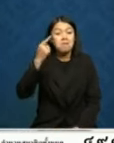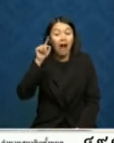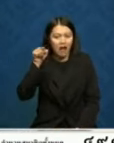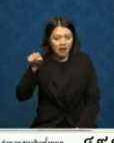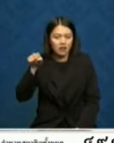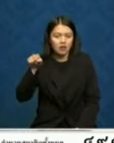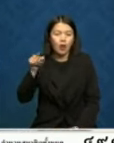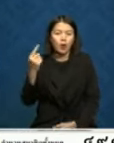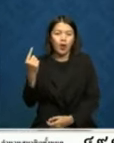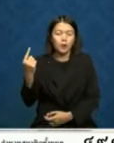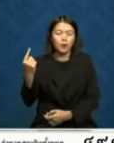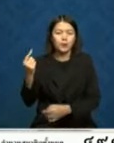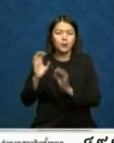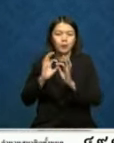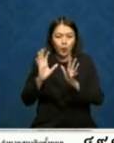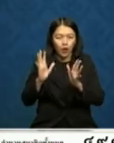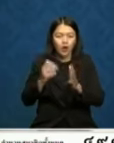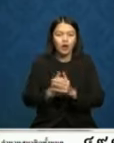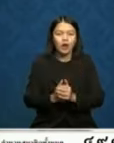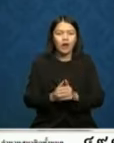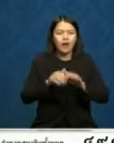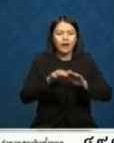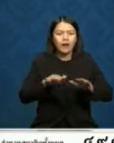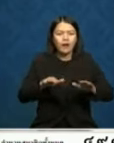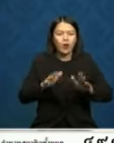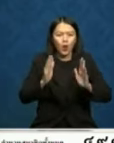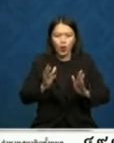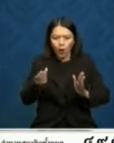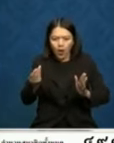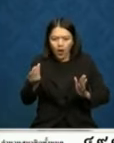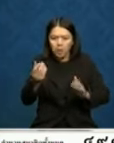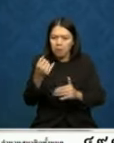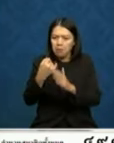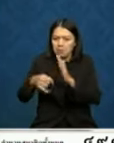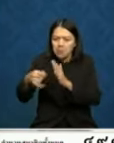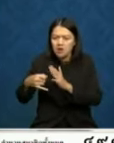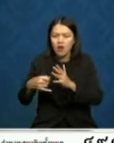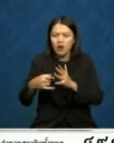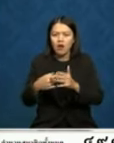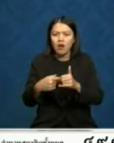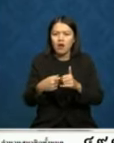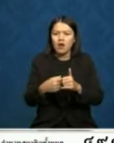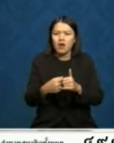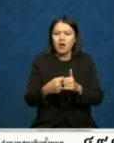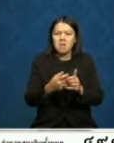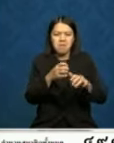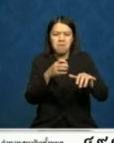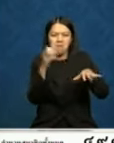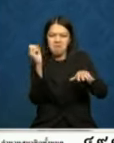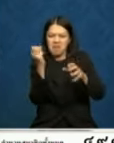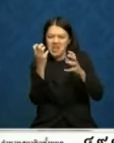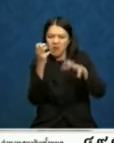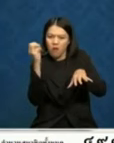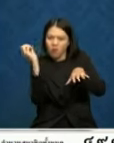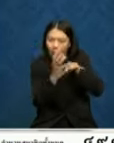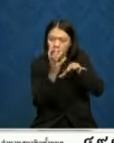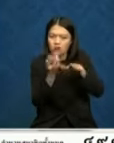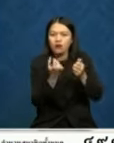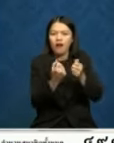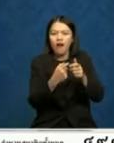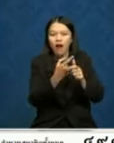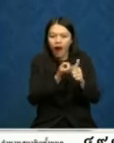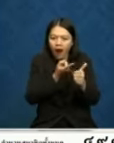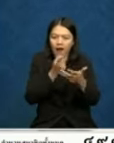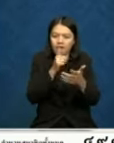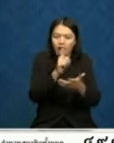ไม่ห่วงครับแต่ท่านลองดูสิครับว่าเด็กกี่รายกันครับที่กระทำความผิดร้ายแรงเช่นคดีปาหินใส่รถเช่นเด็กที่ฆ่าคน